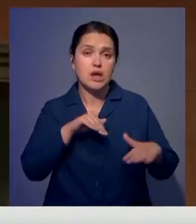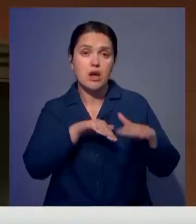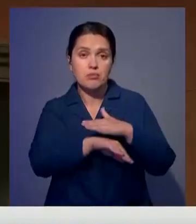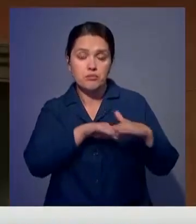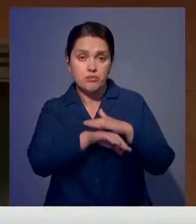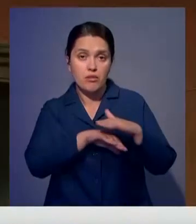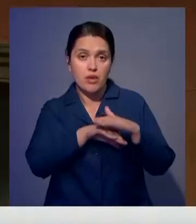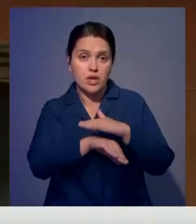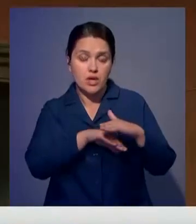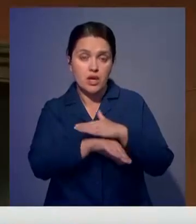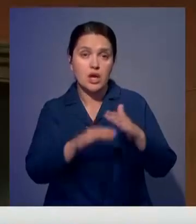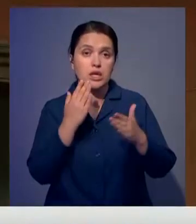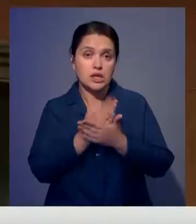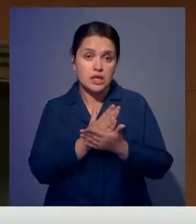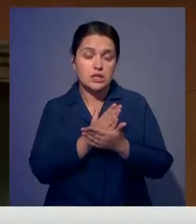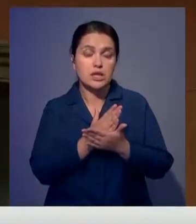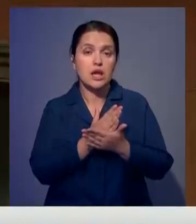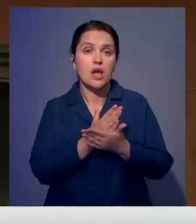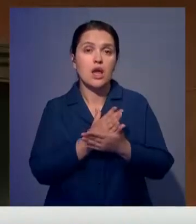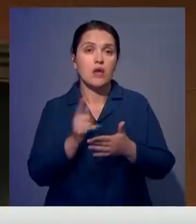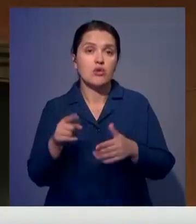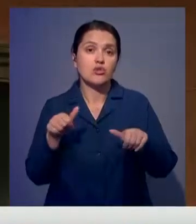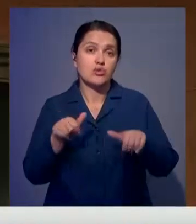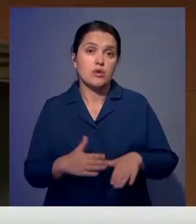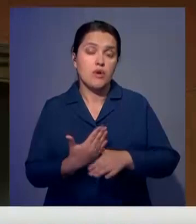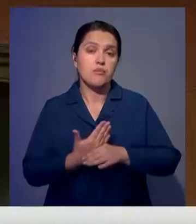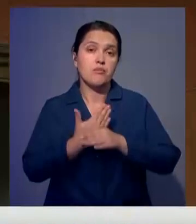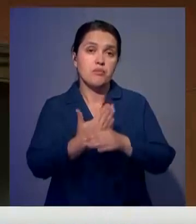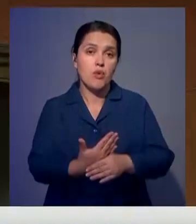сбережения, есть какие-то материальные возможности, решило